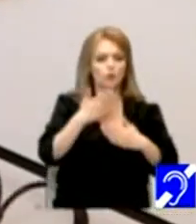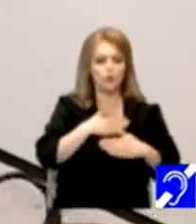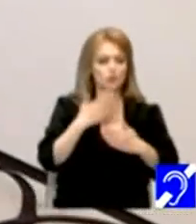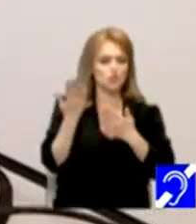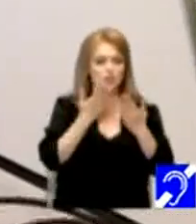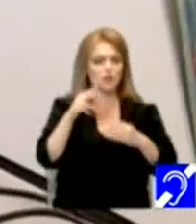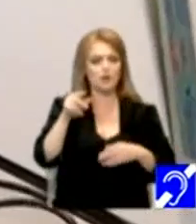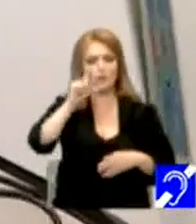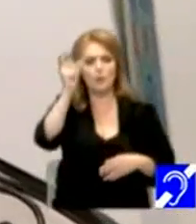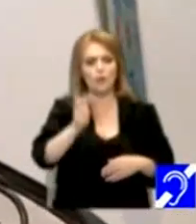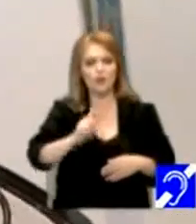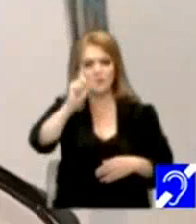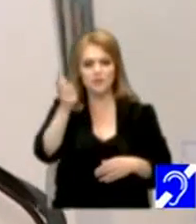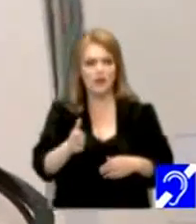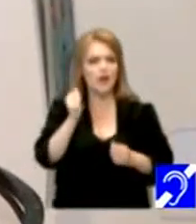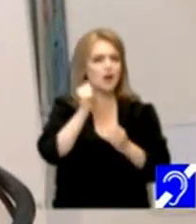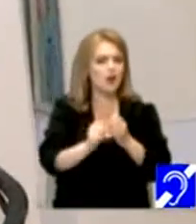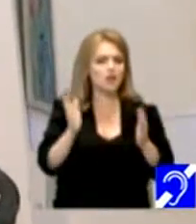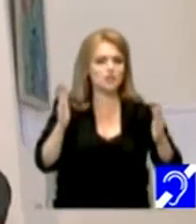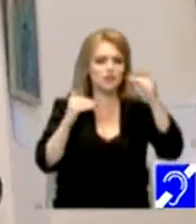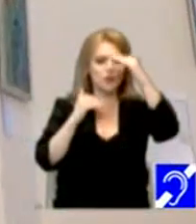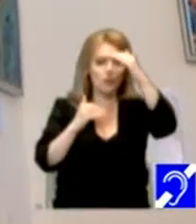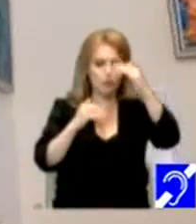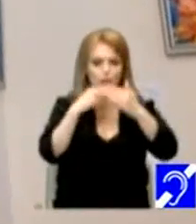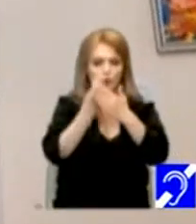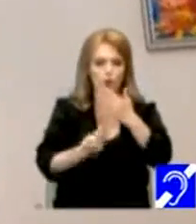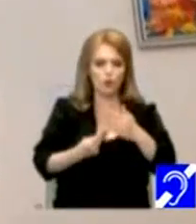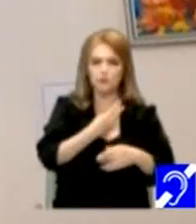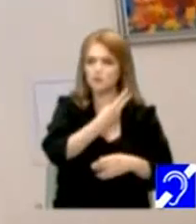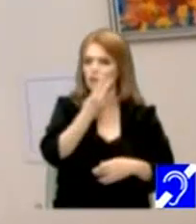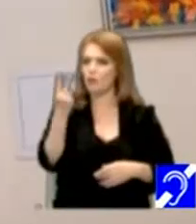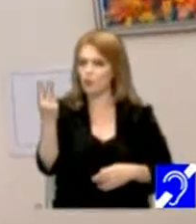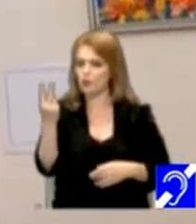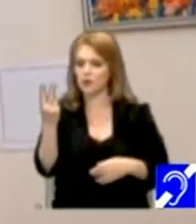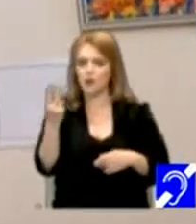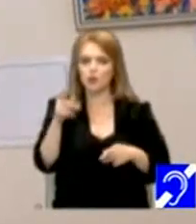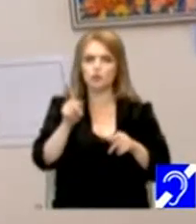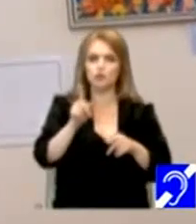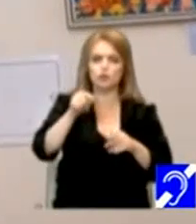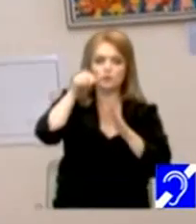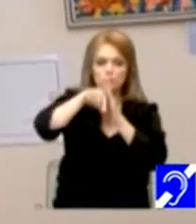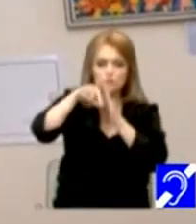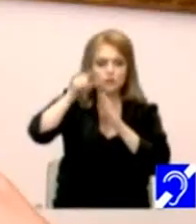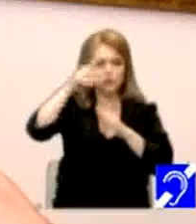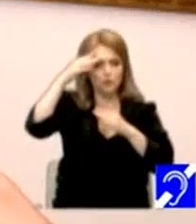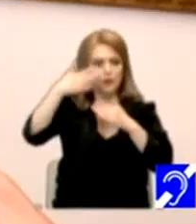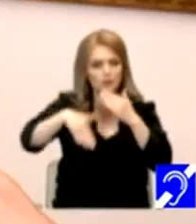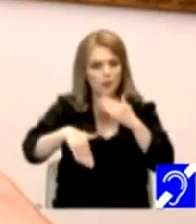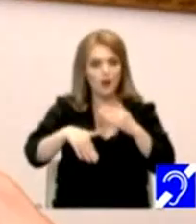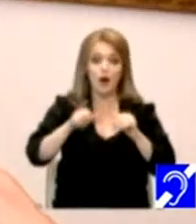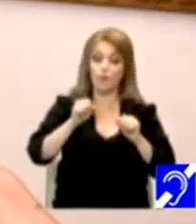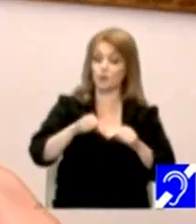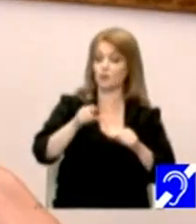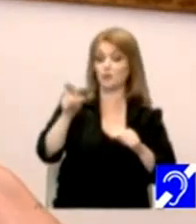cred că fiecare tablou, pe măsură ce îl privești, îți poate exprima tot mai mult sau poate să nu spună